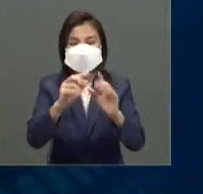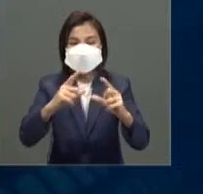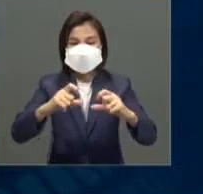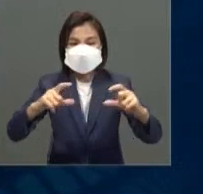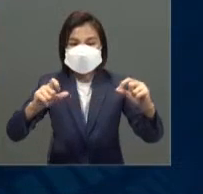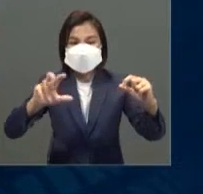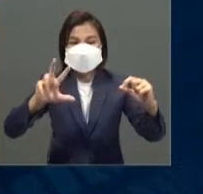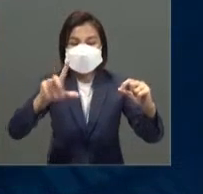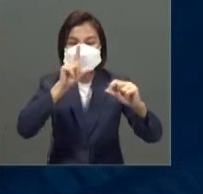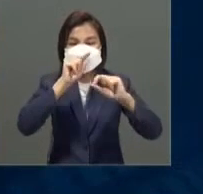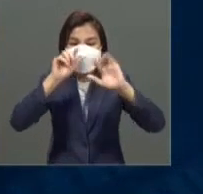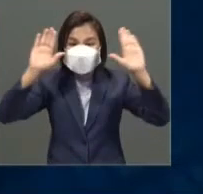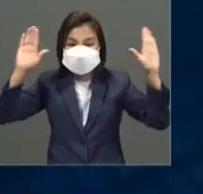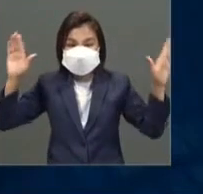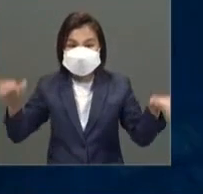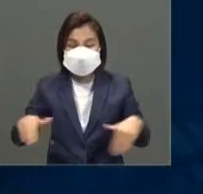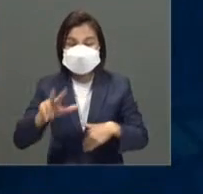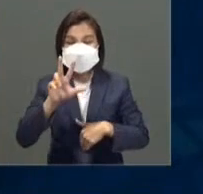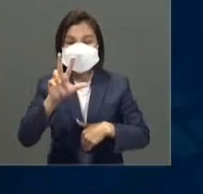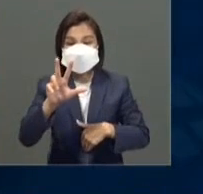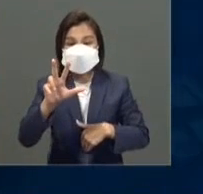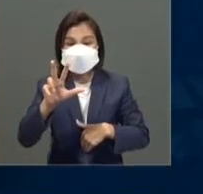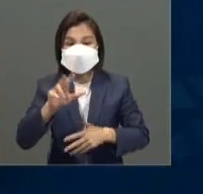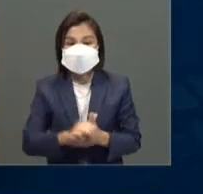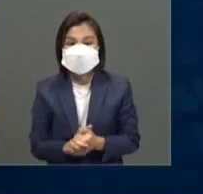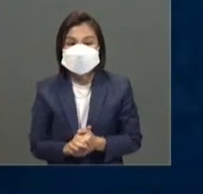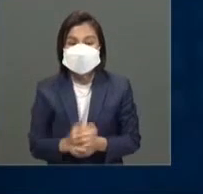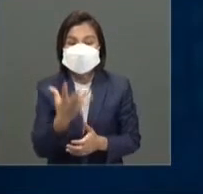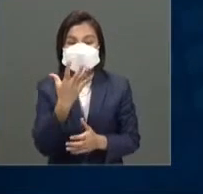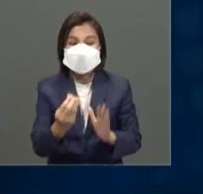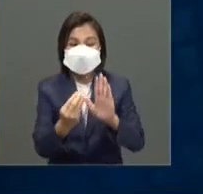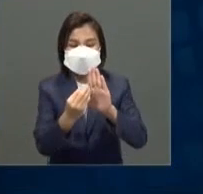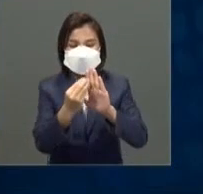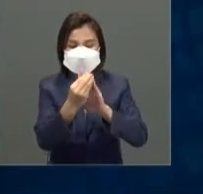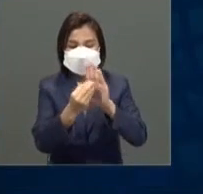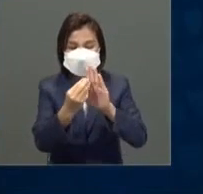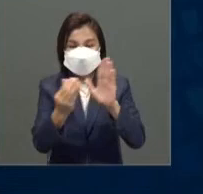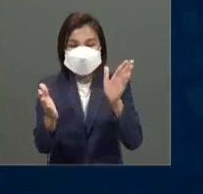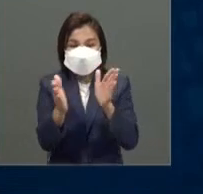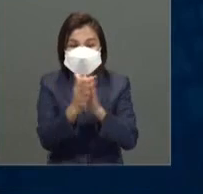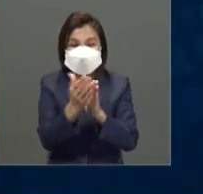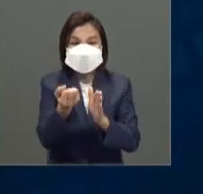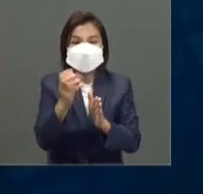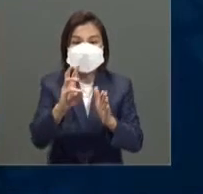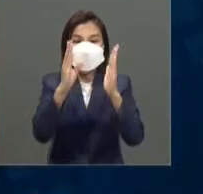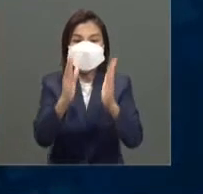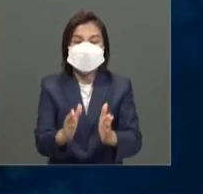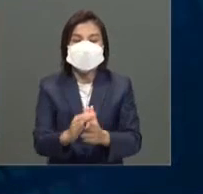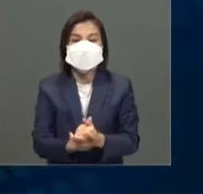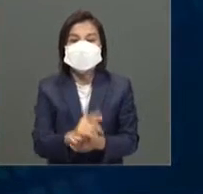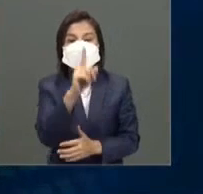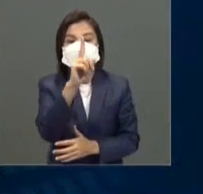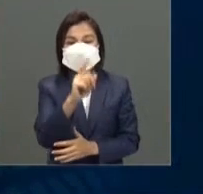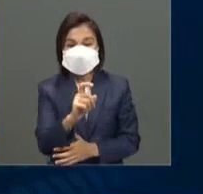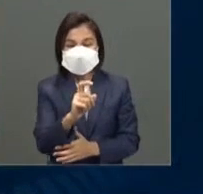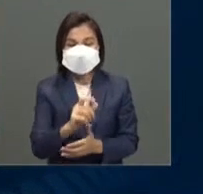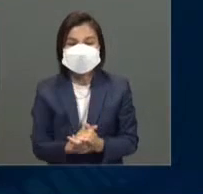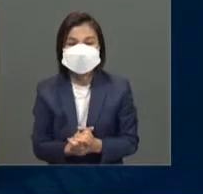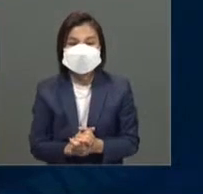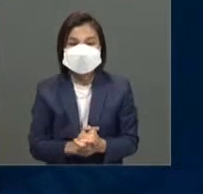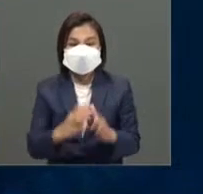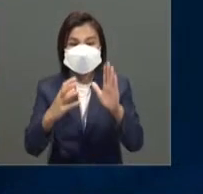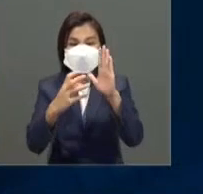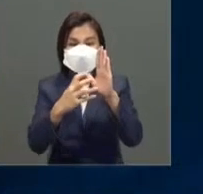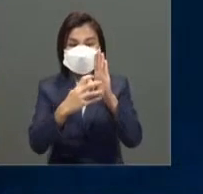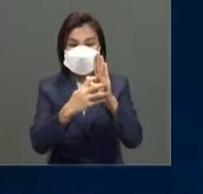3ชัยนาท3นะครับรวมอีก4จังหวัดก็เป็น16 รายนะครับแล้วก็อยู่ในภาค